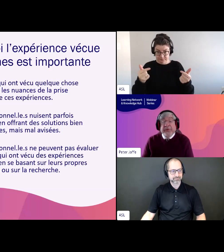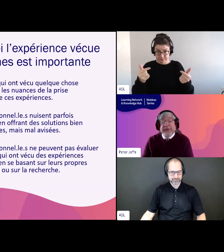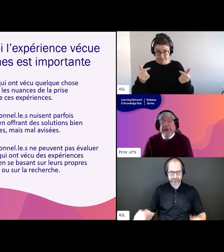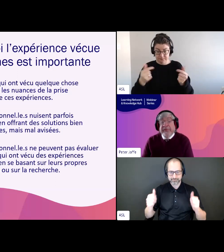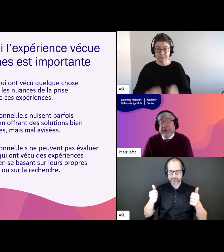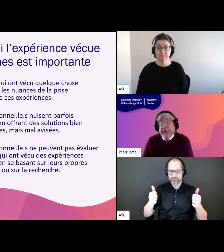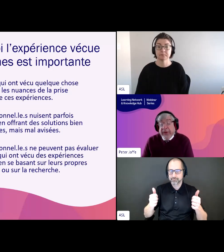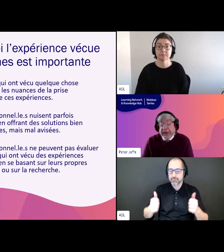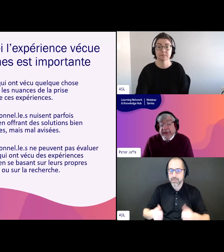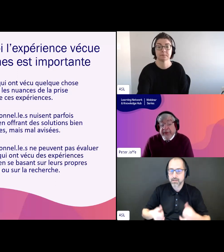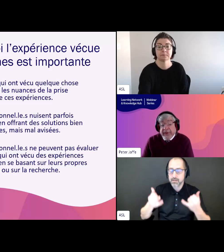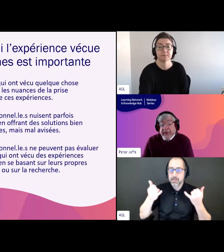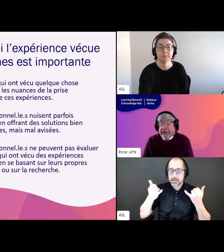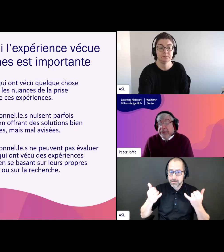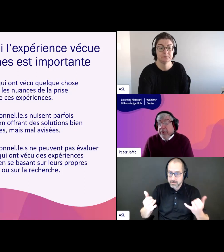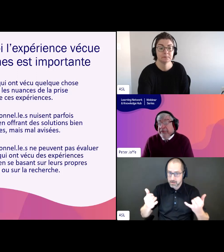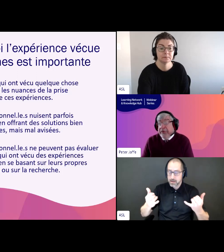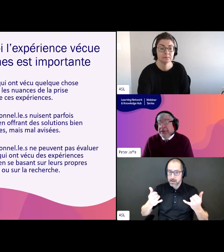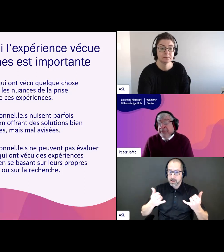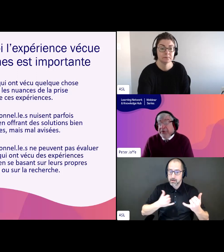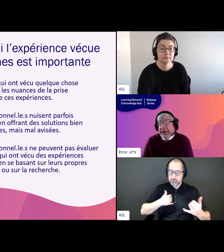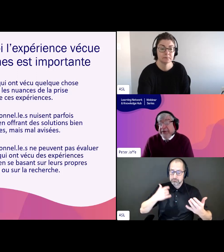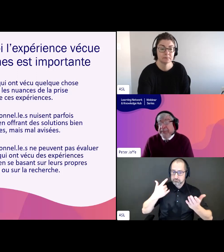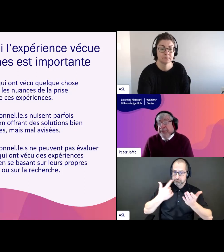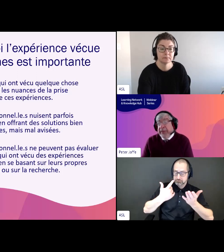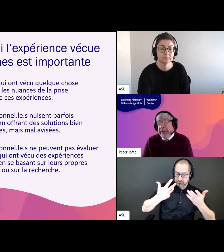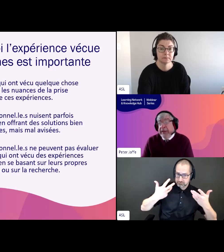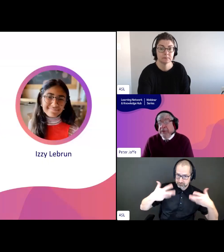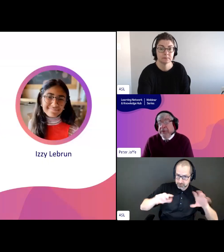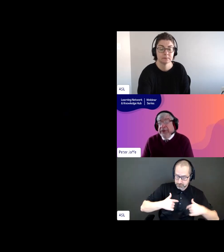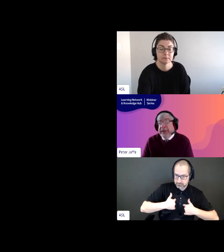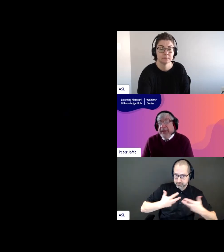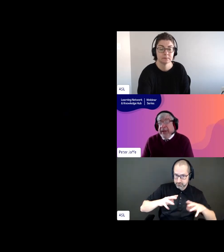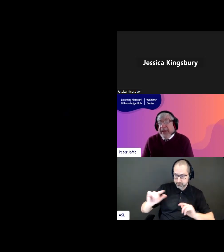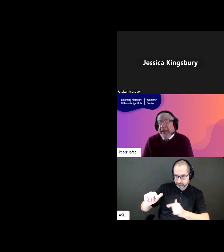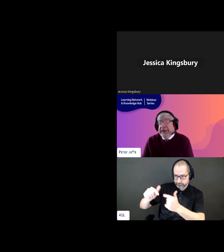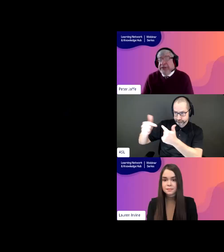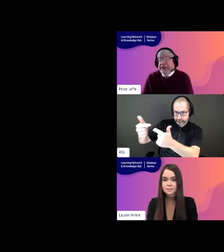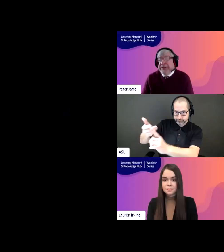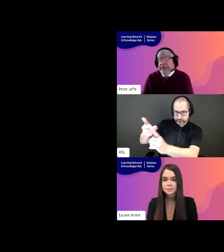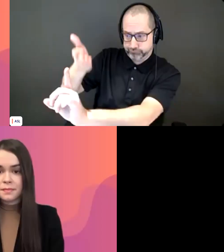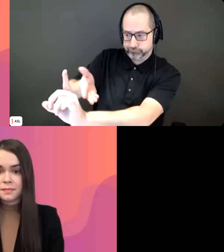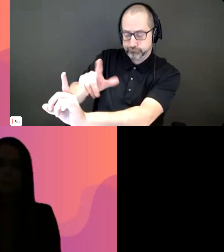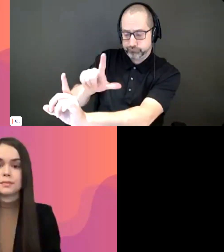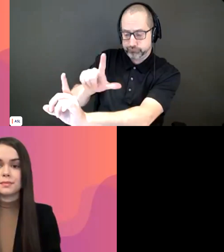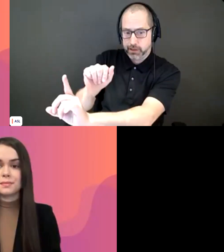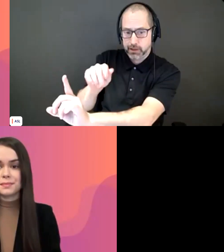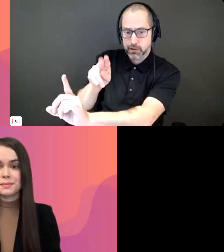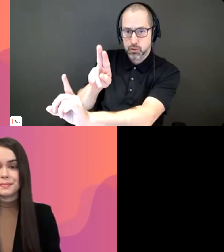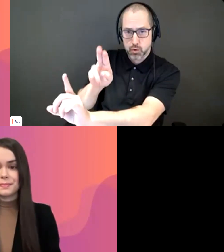alors sur ce je vais maintenant filer la parole à notre première présentatrice Lauren